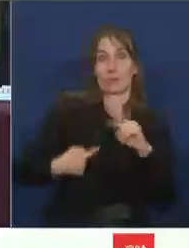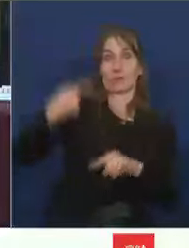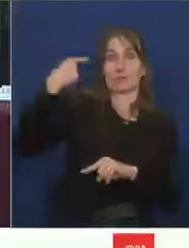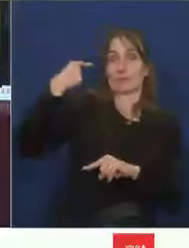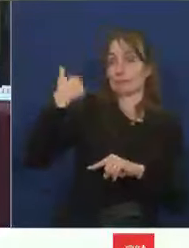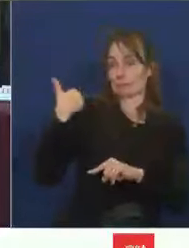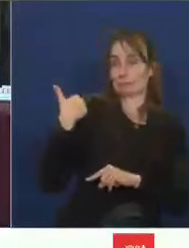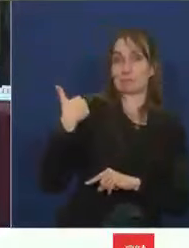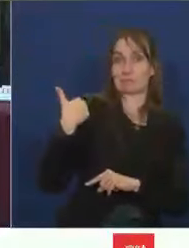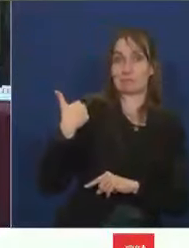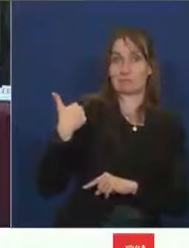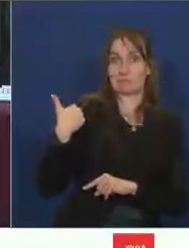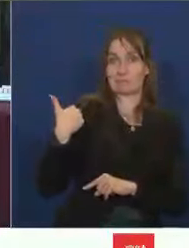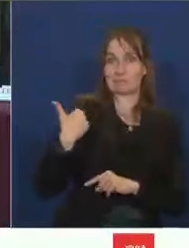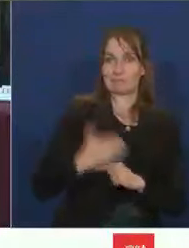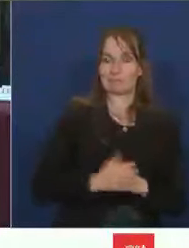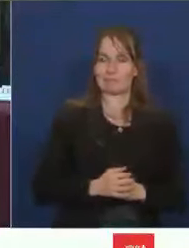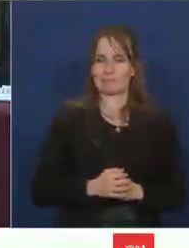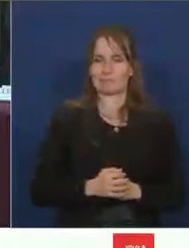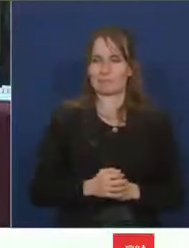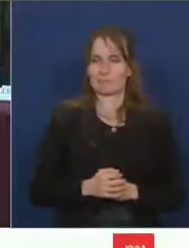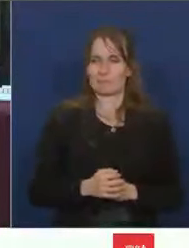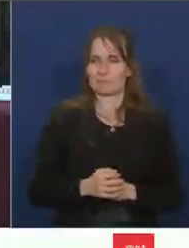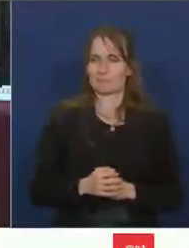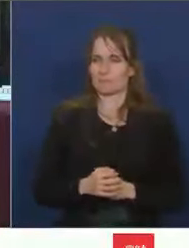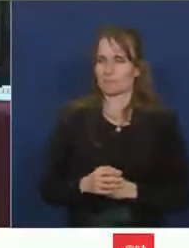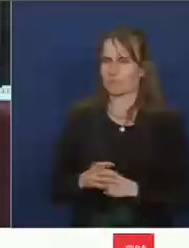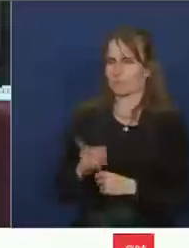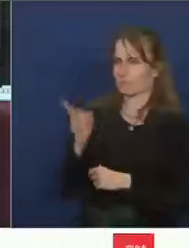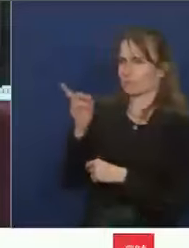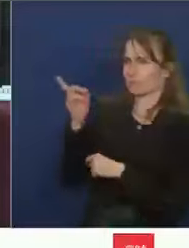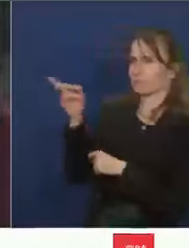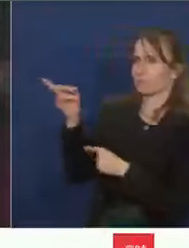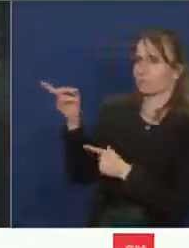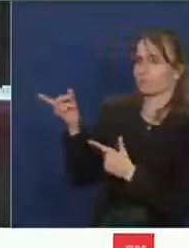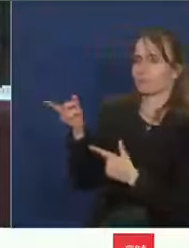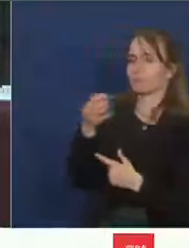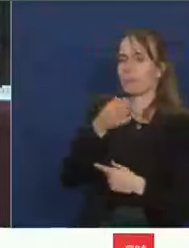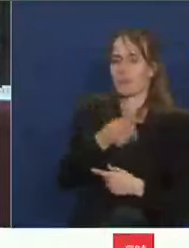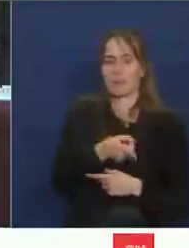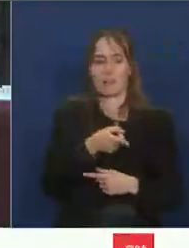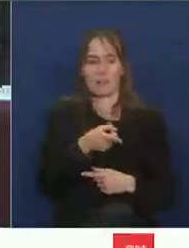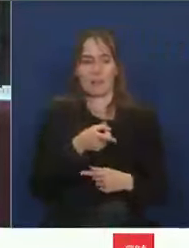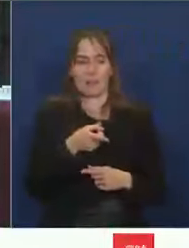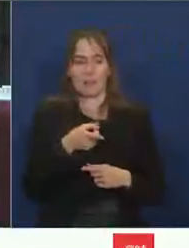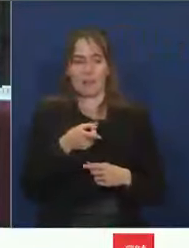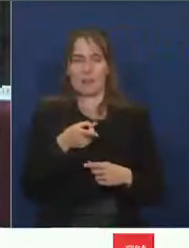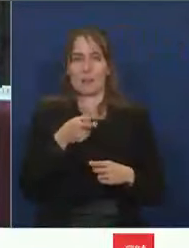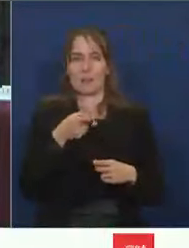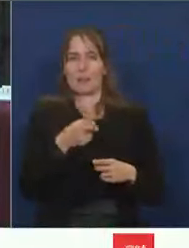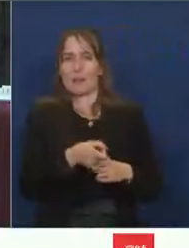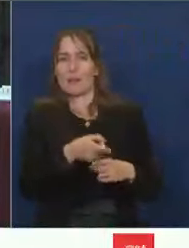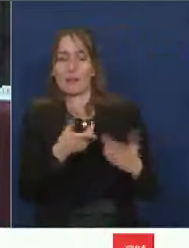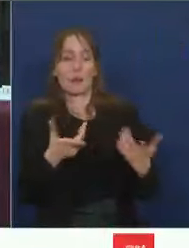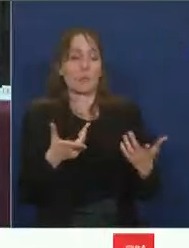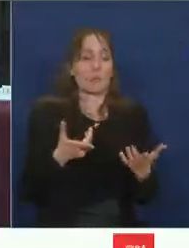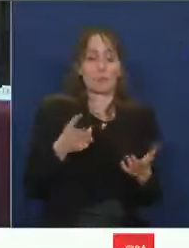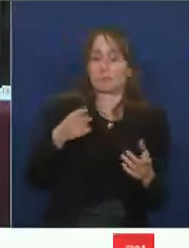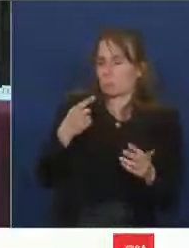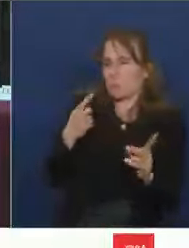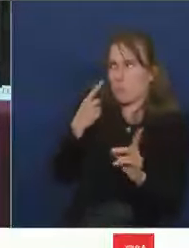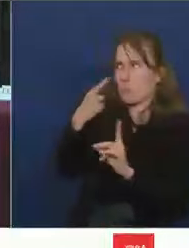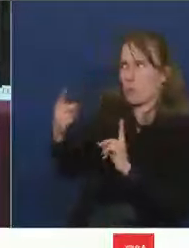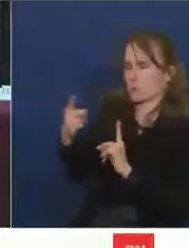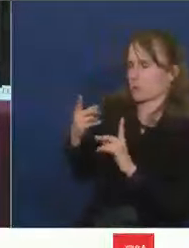cite, « la bonne destination de cette place », m'a conduite à supposer qu'il la fréquentait rarement. Et l'absence